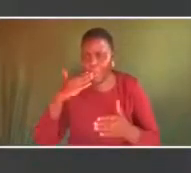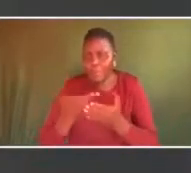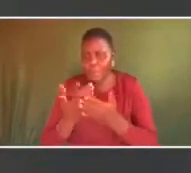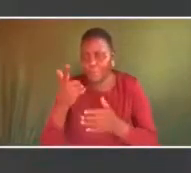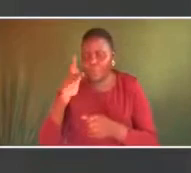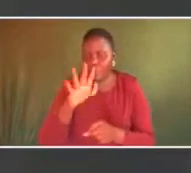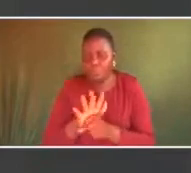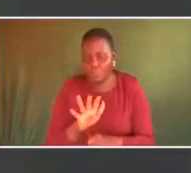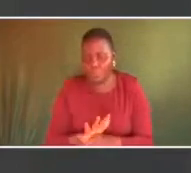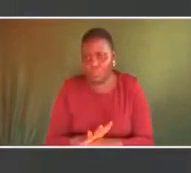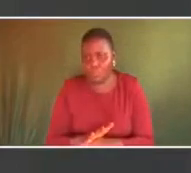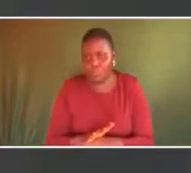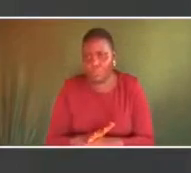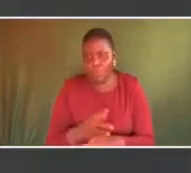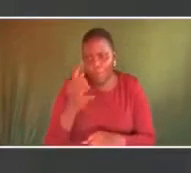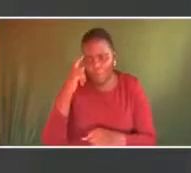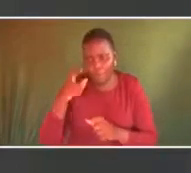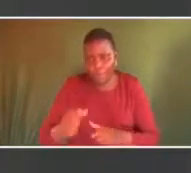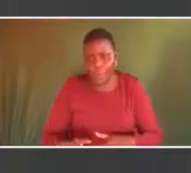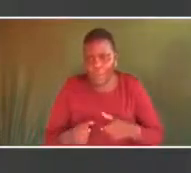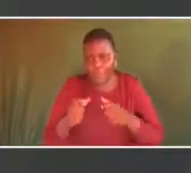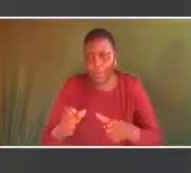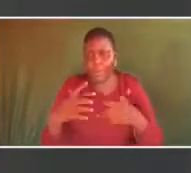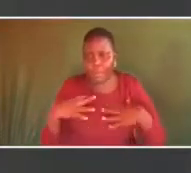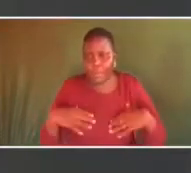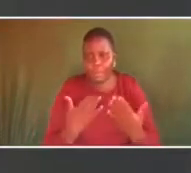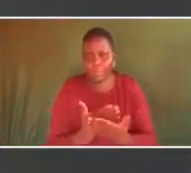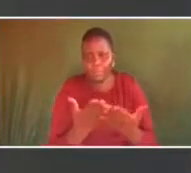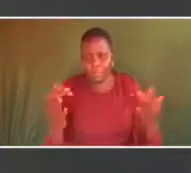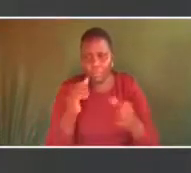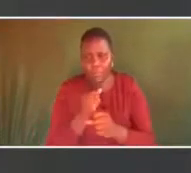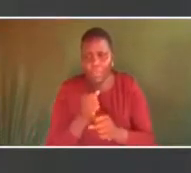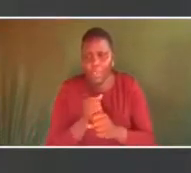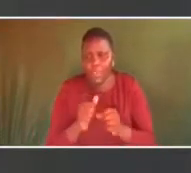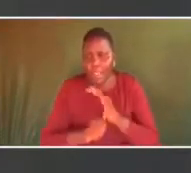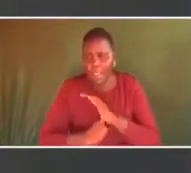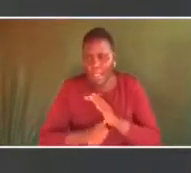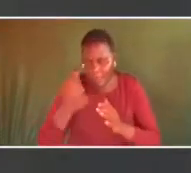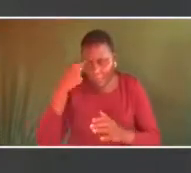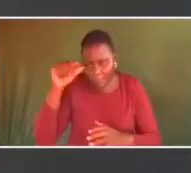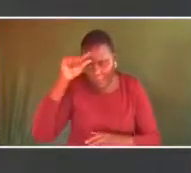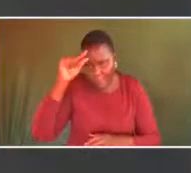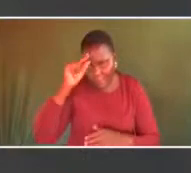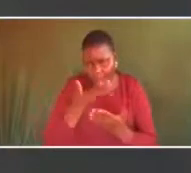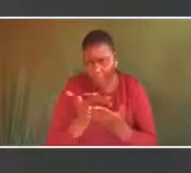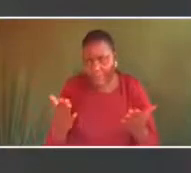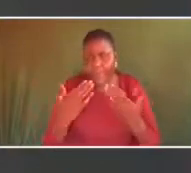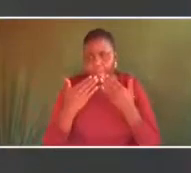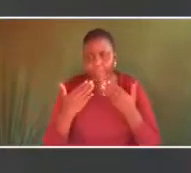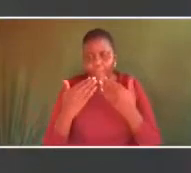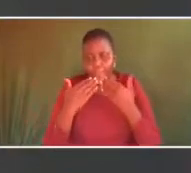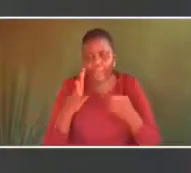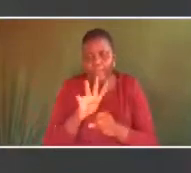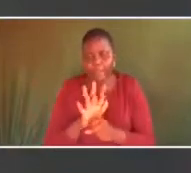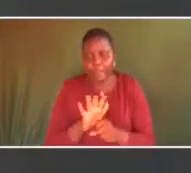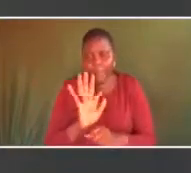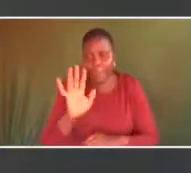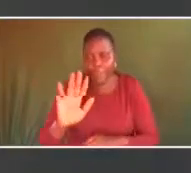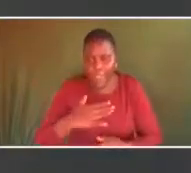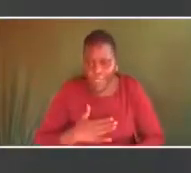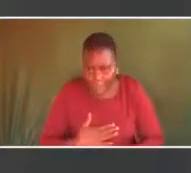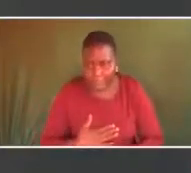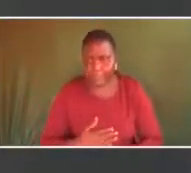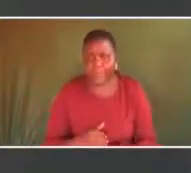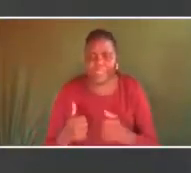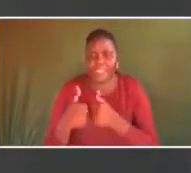time, your excellency, for rewarding those people who work hard for this government. Thank you very much, your excellency. Kidogo